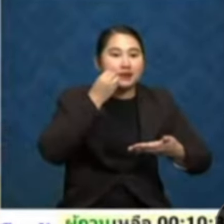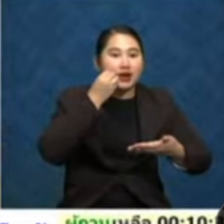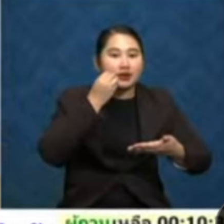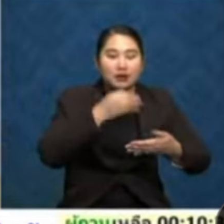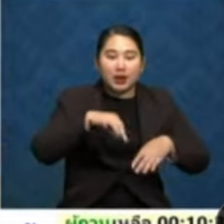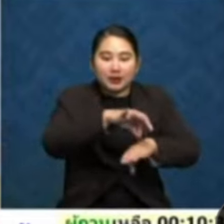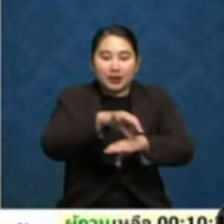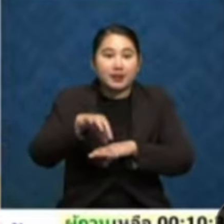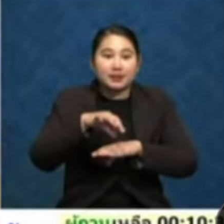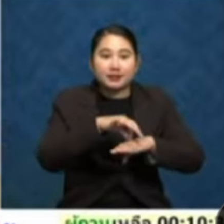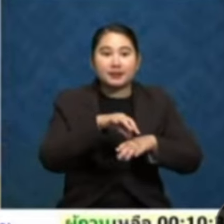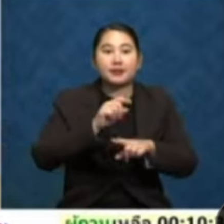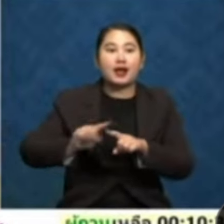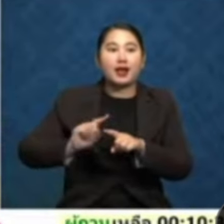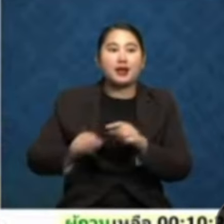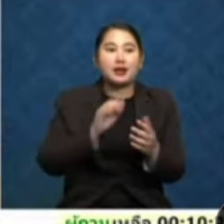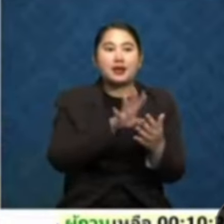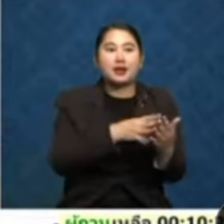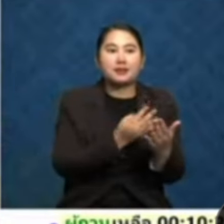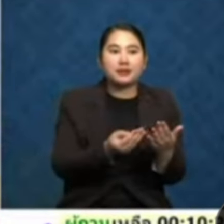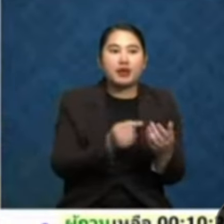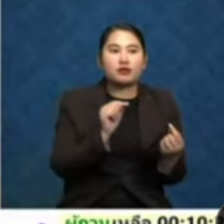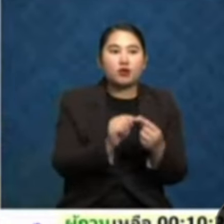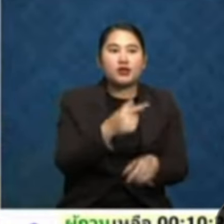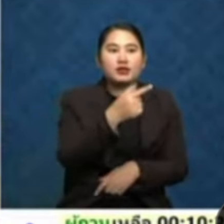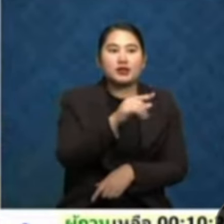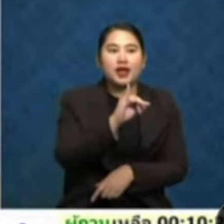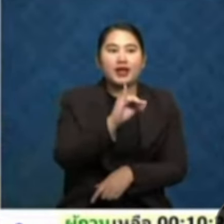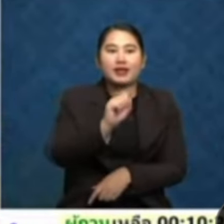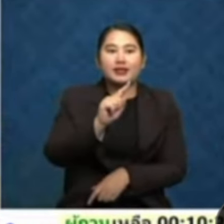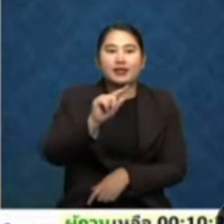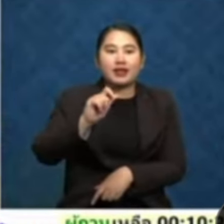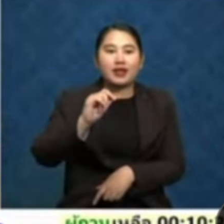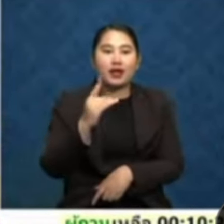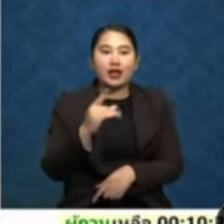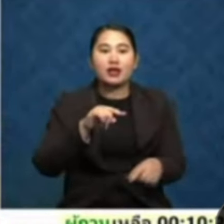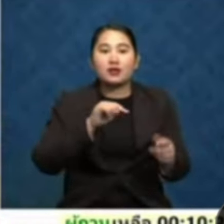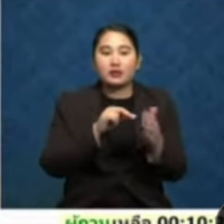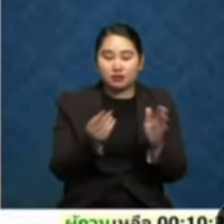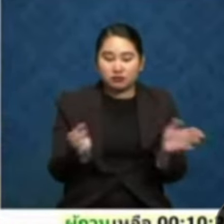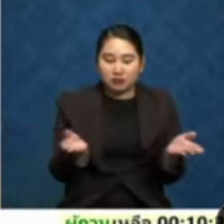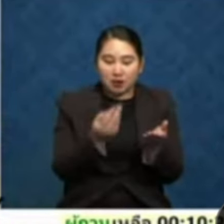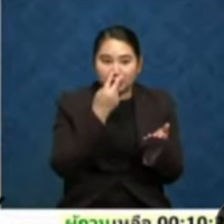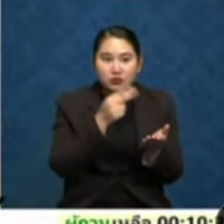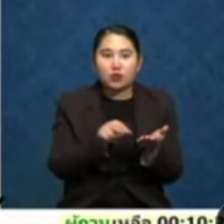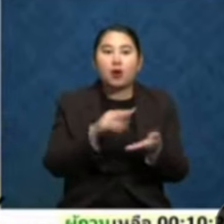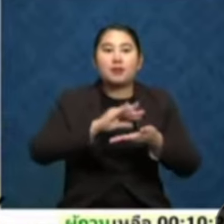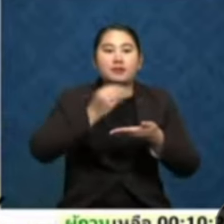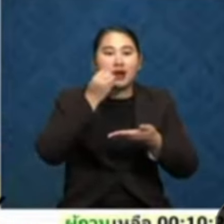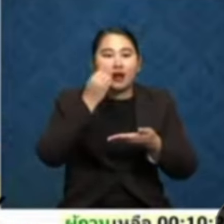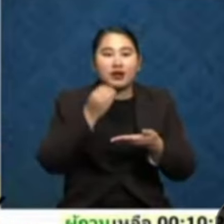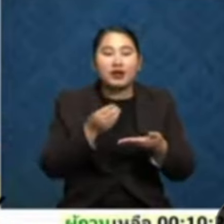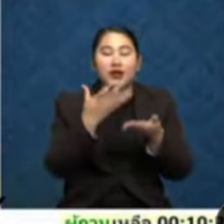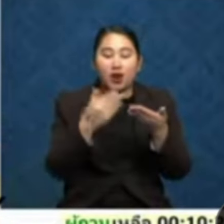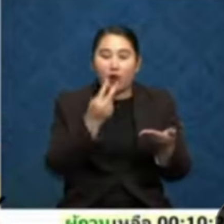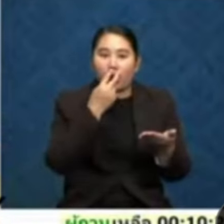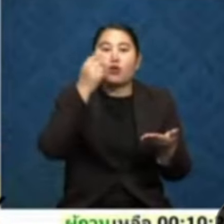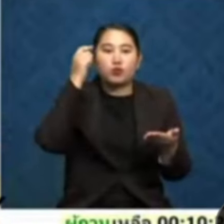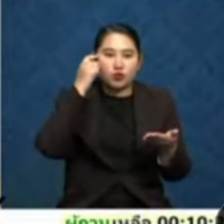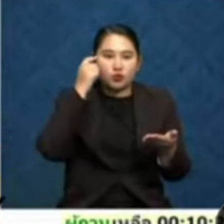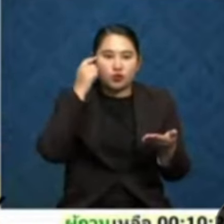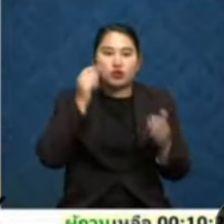โลเคชั่นได้ถ้าท่านเอาแผนที่น้ำท่วมที่จิสด้ามีมาซ้อนทับกับโลเคชั่นทะเบียนบ้านท่านจะได้เลขที่บ้านท่านได้เลขที่บ้านท่าน